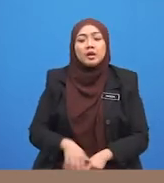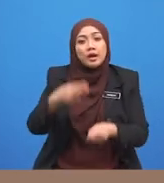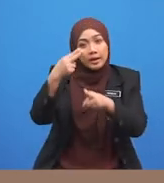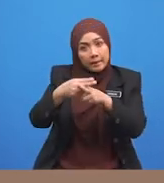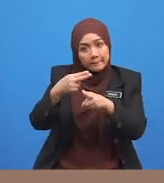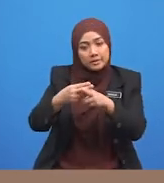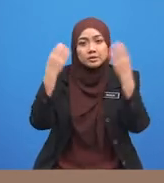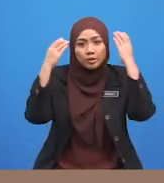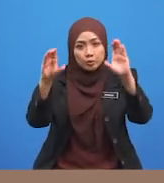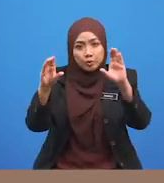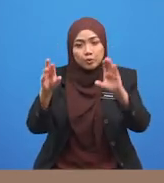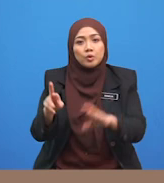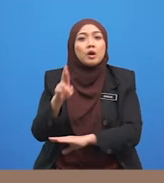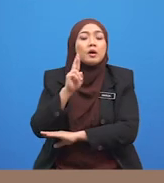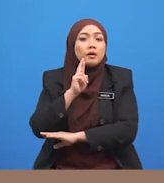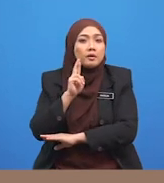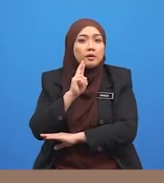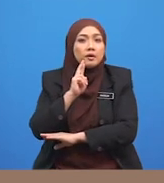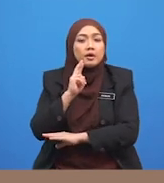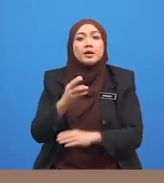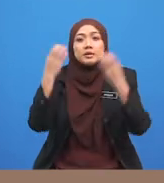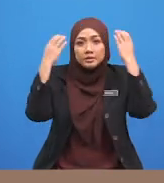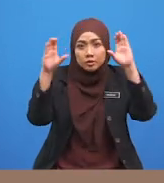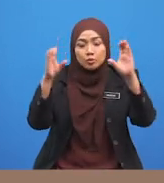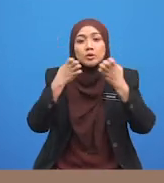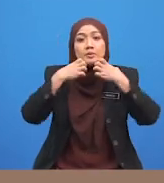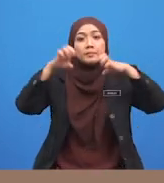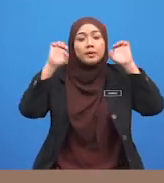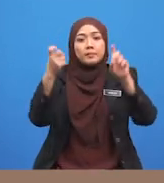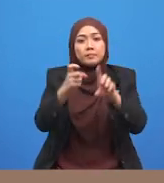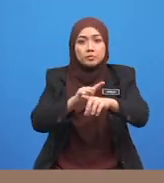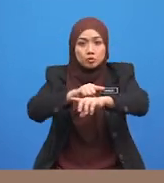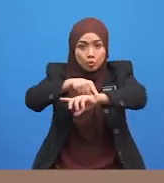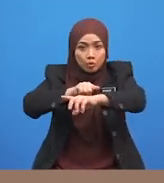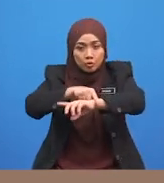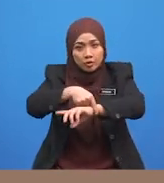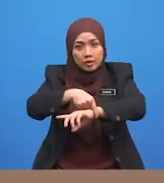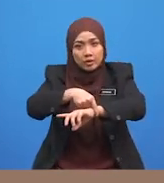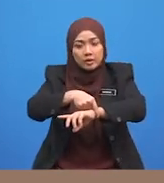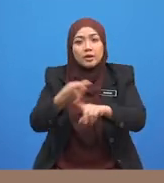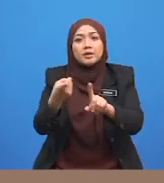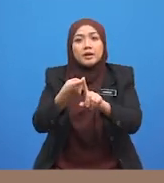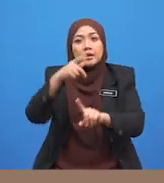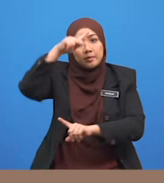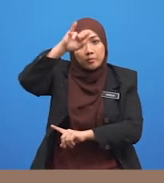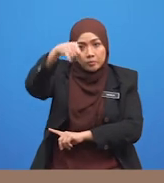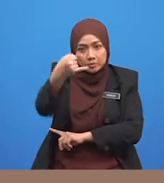Puan Ruslia binti Ahmad, guru cemerlang geografi dari Sekolah Sultan Alam Shah